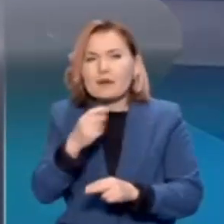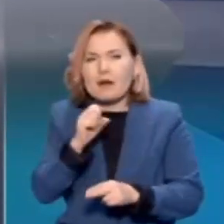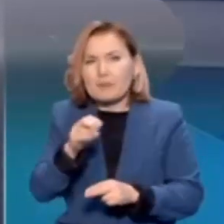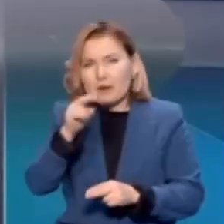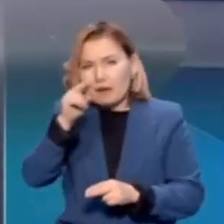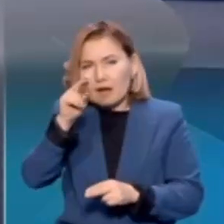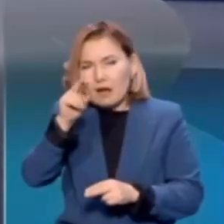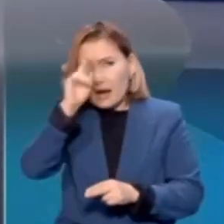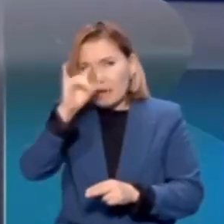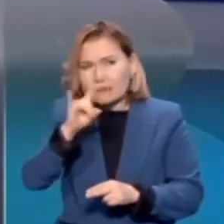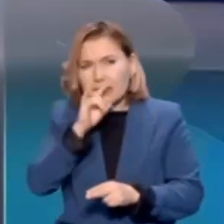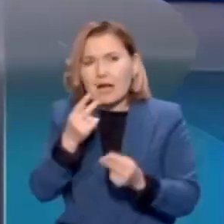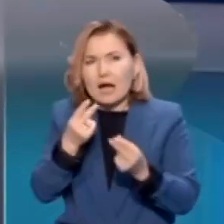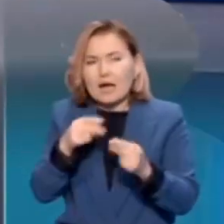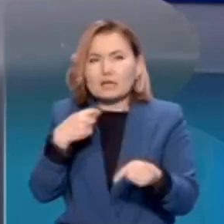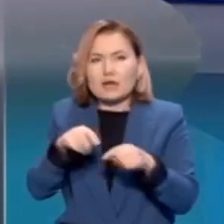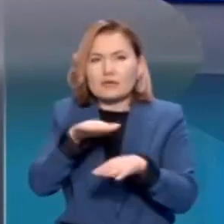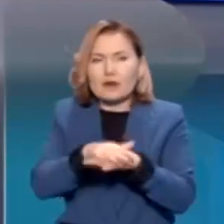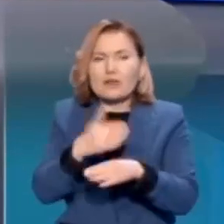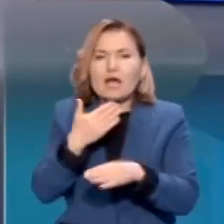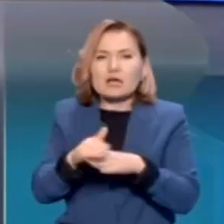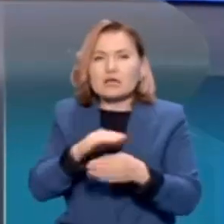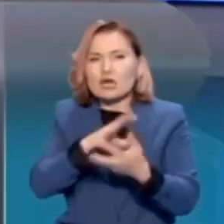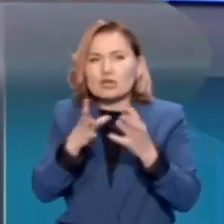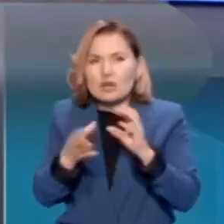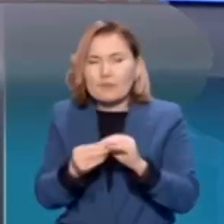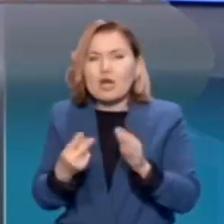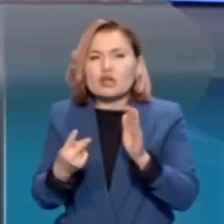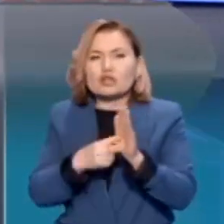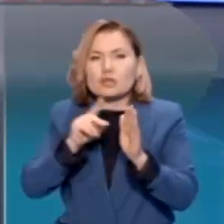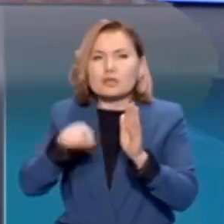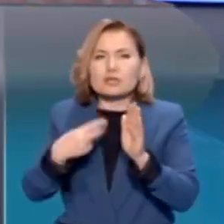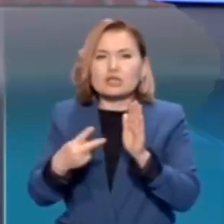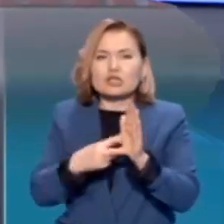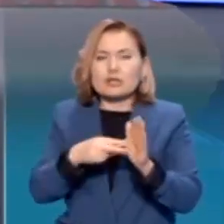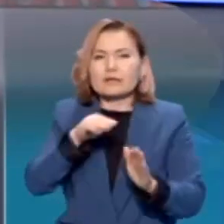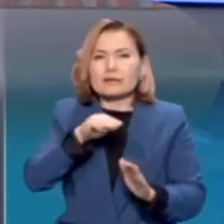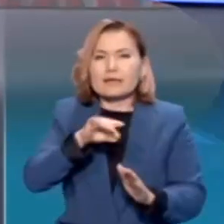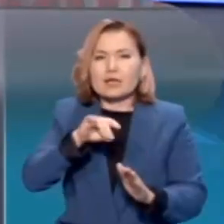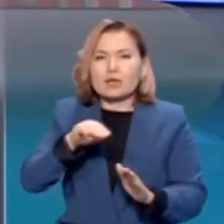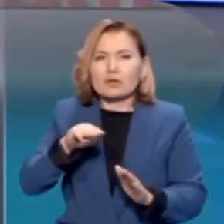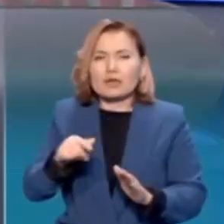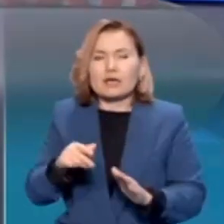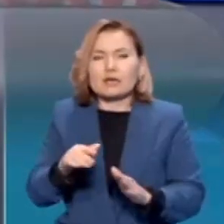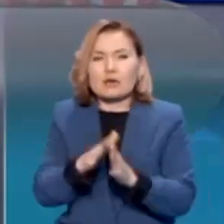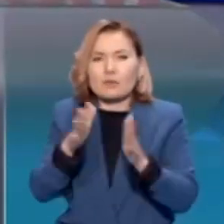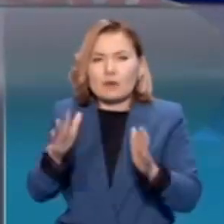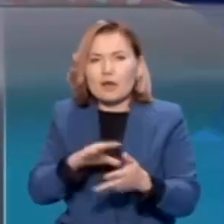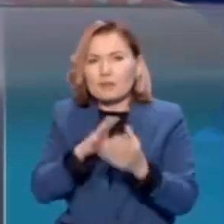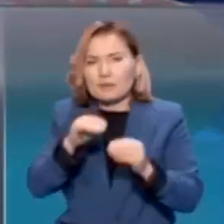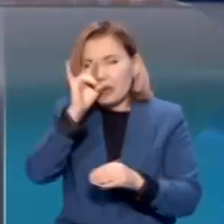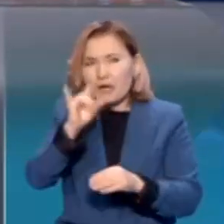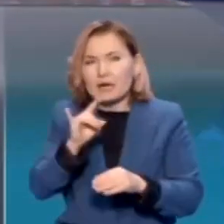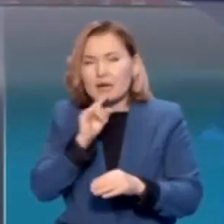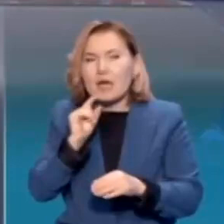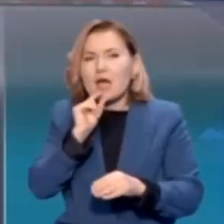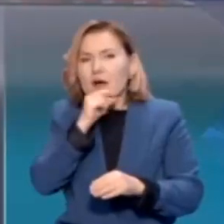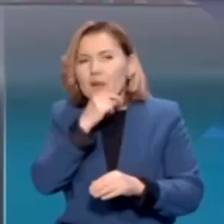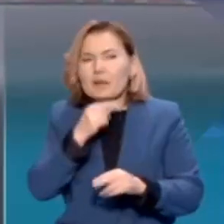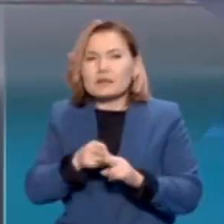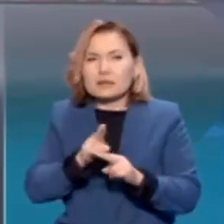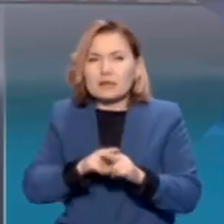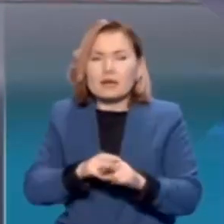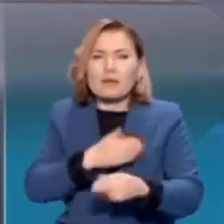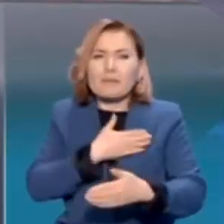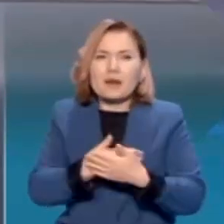сәуірінде Қазақстанның қаржы нарығында несиенің жалпы сомасы 7,7 триллион теңгеге жеткен. Ал еліміздегі